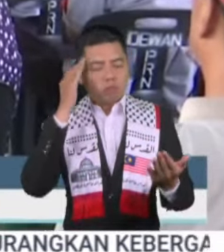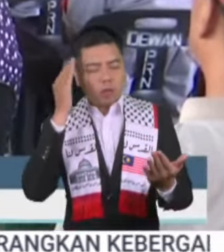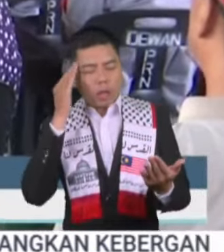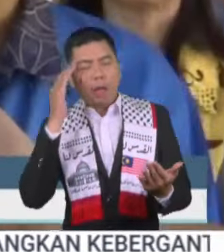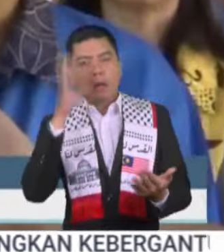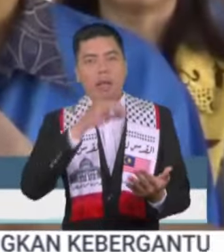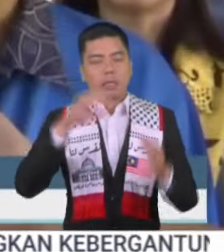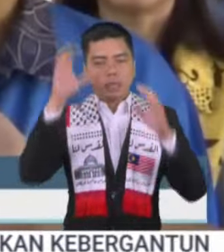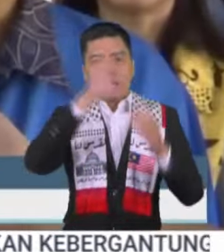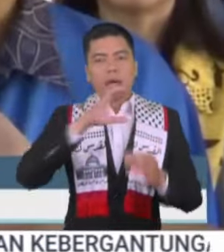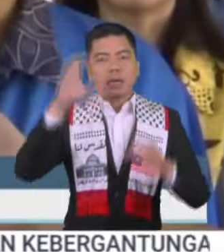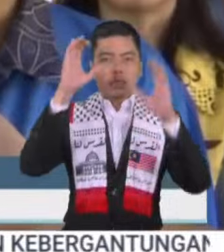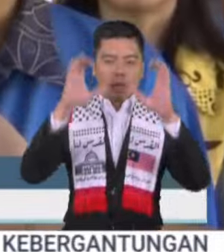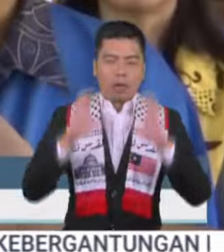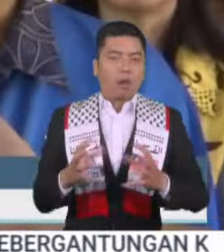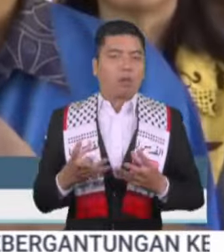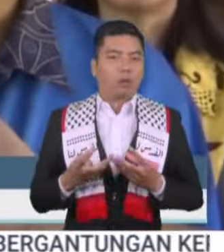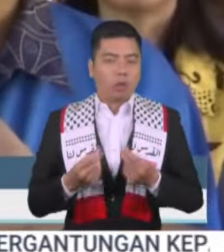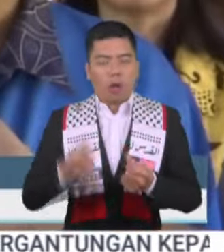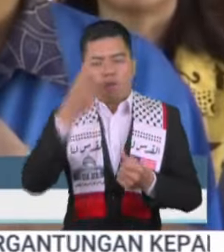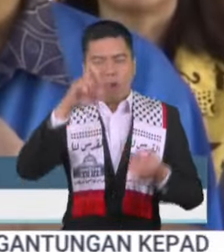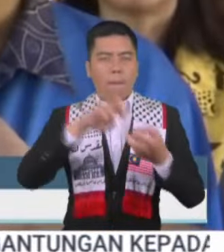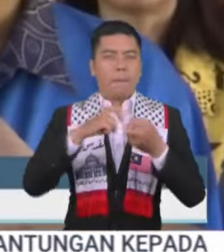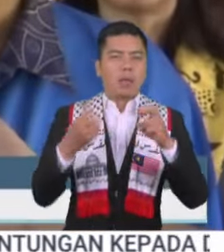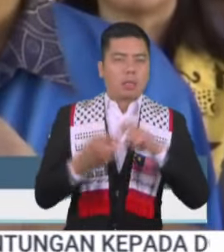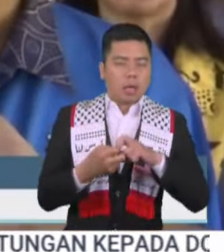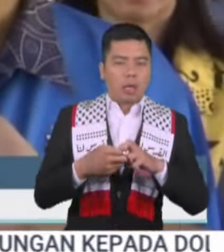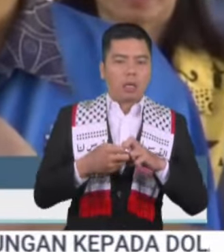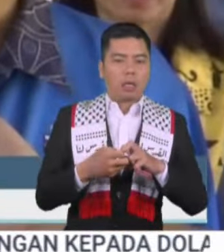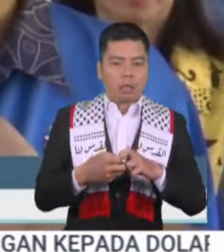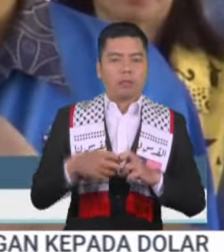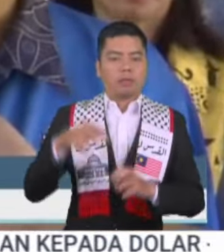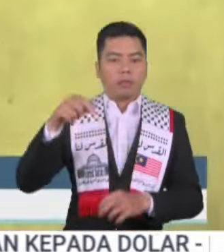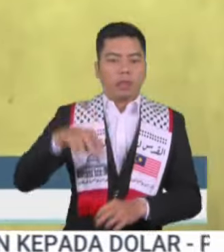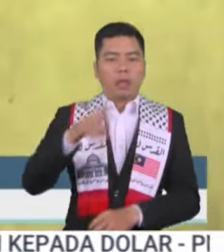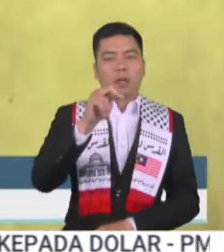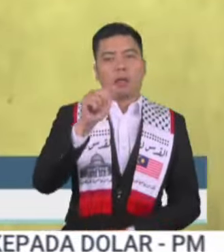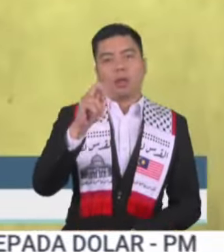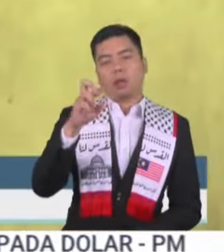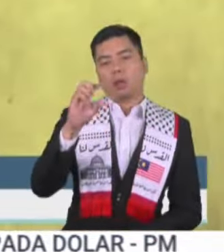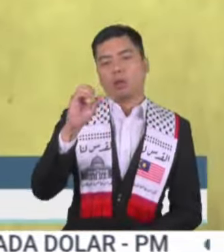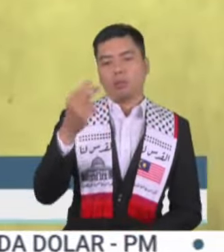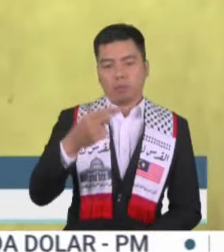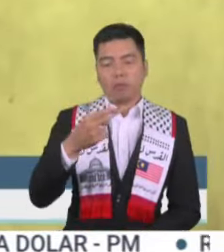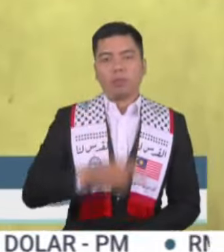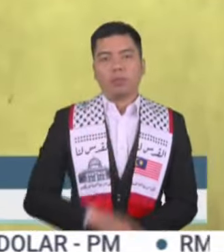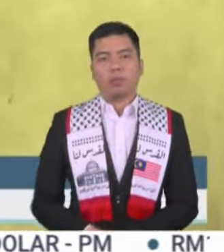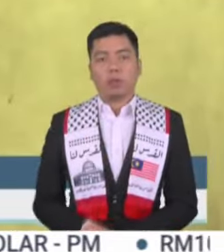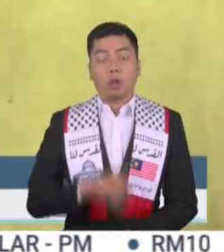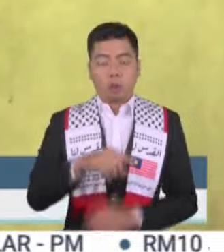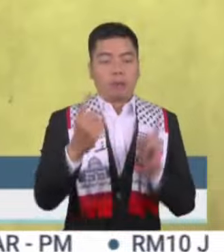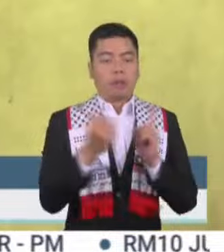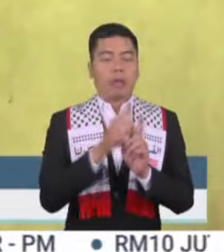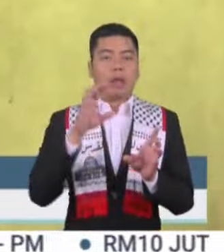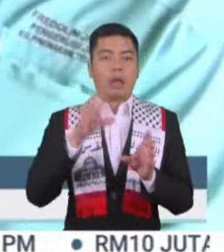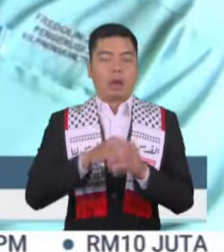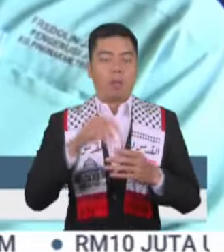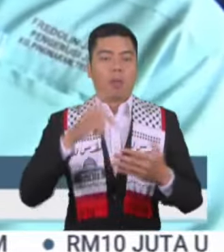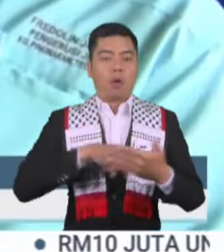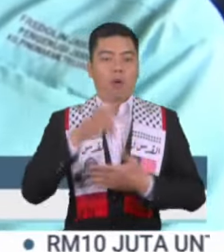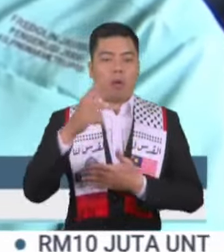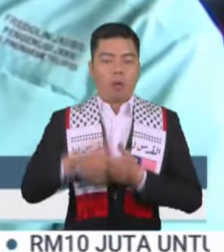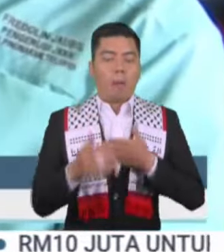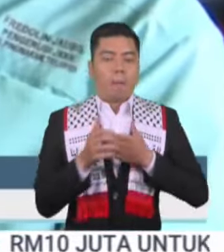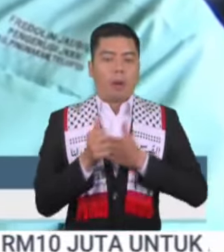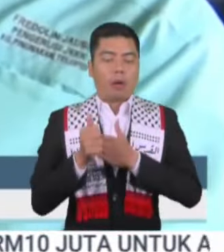penyelesaian untuk masalah-masalah tanah di mukim nango ini Dat J ditemui pemberita RTM dalam program